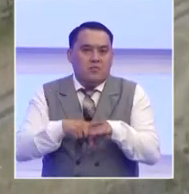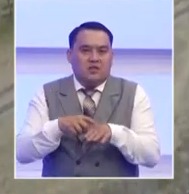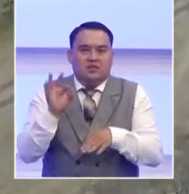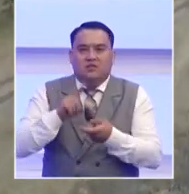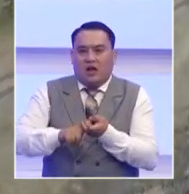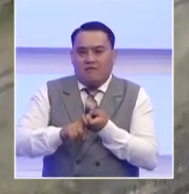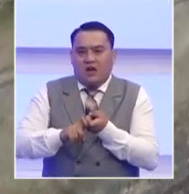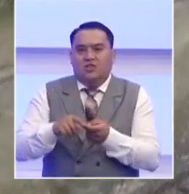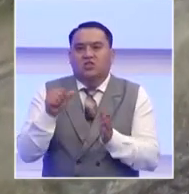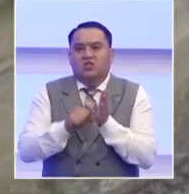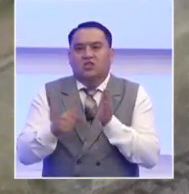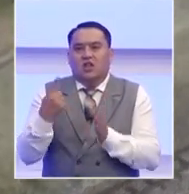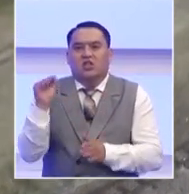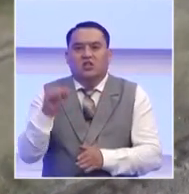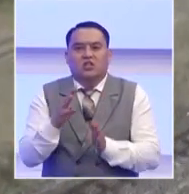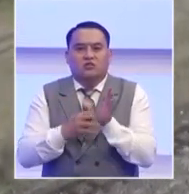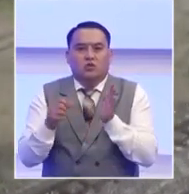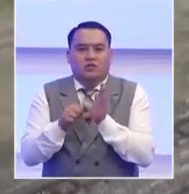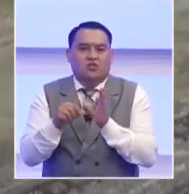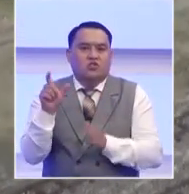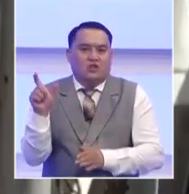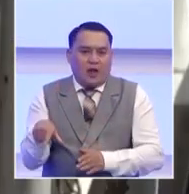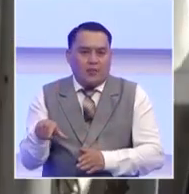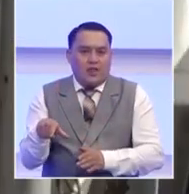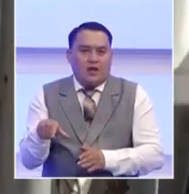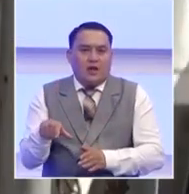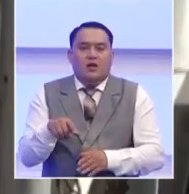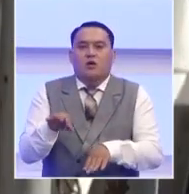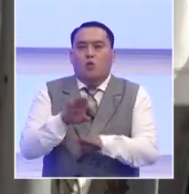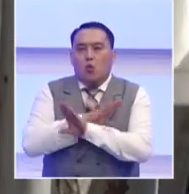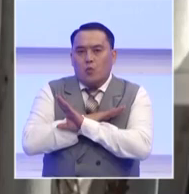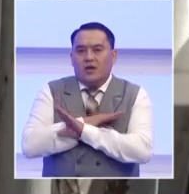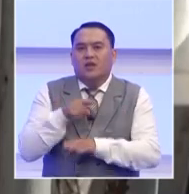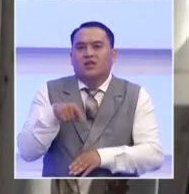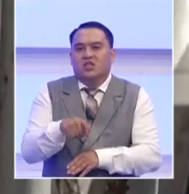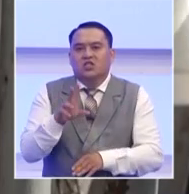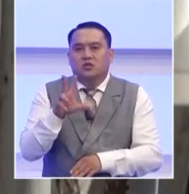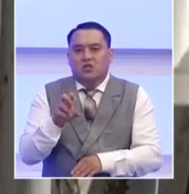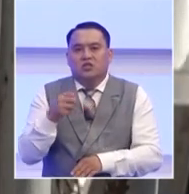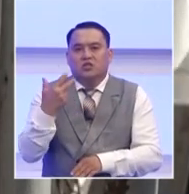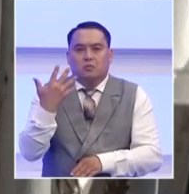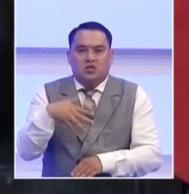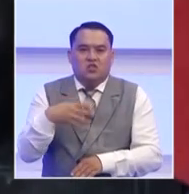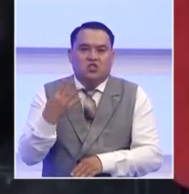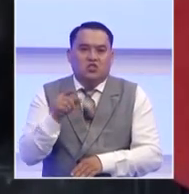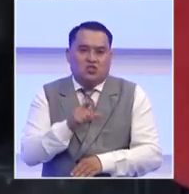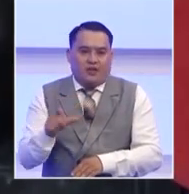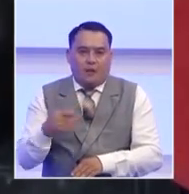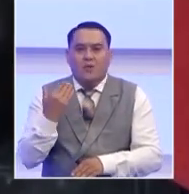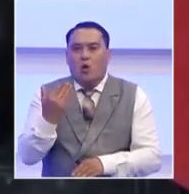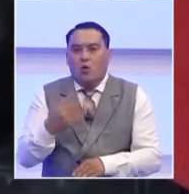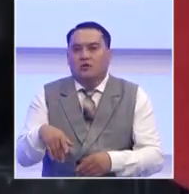числу заразившихся – 61 927 человек. От COVID-19 здесь скончались 1500 пациента. Всемирная